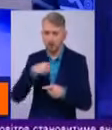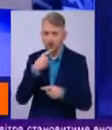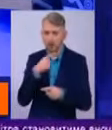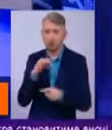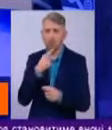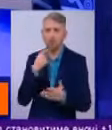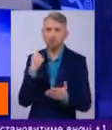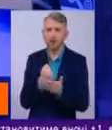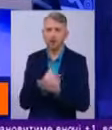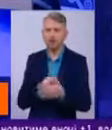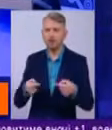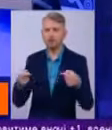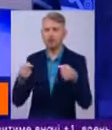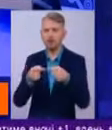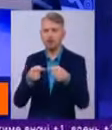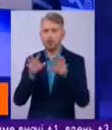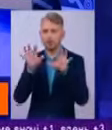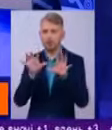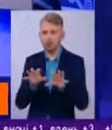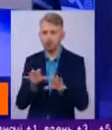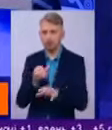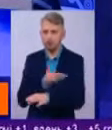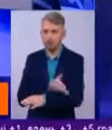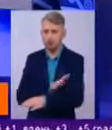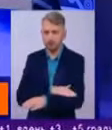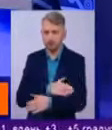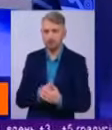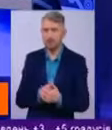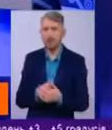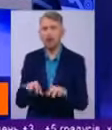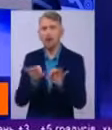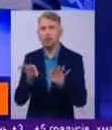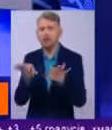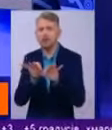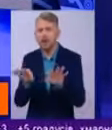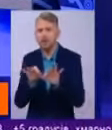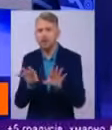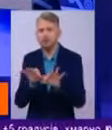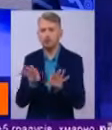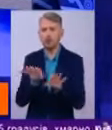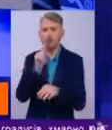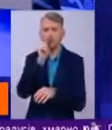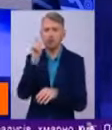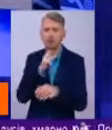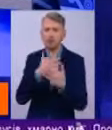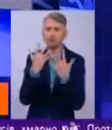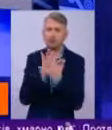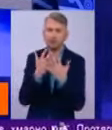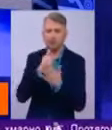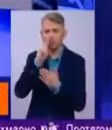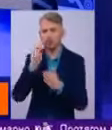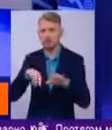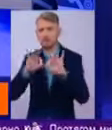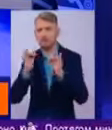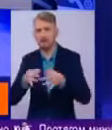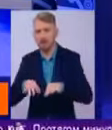ухвалення відповідного закону у Польщі, пояснювати, доносити і українським кіно, українським